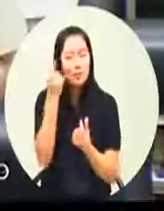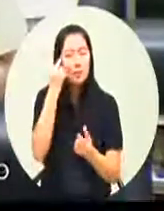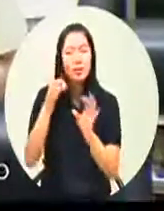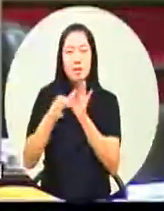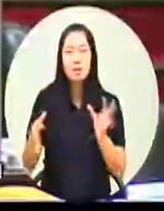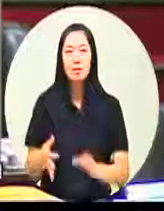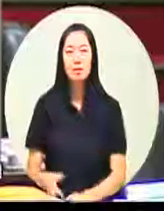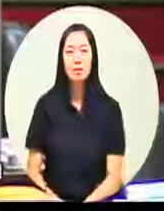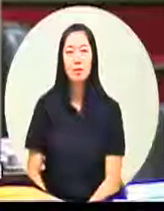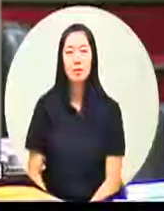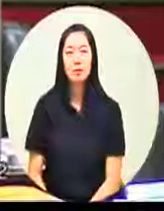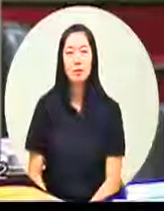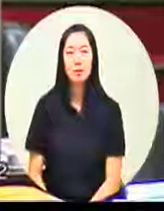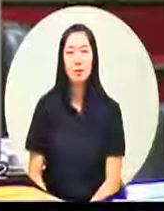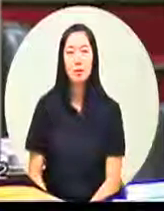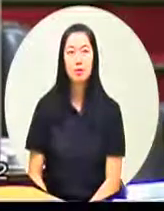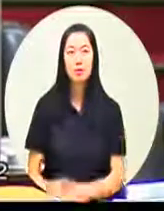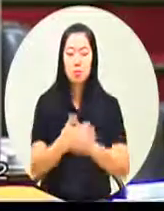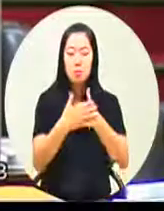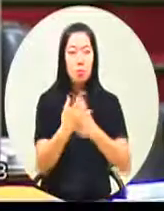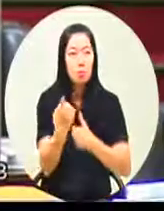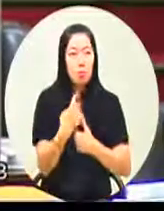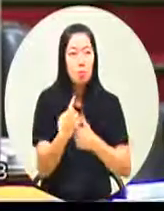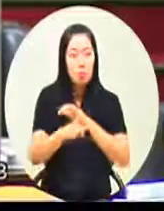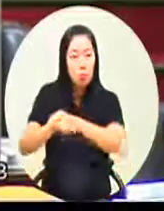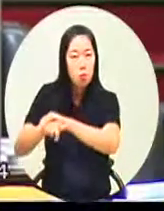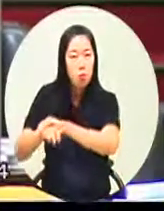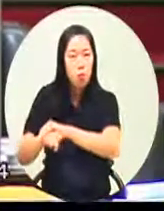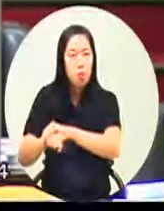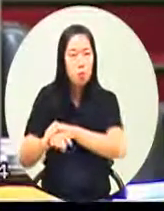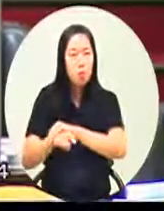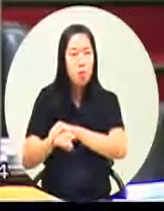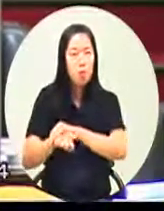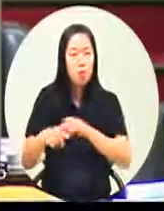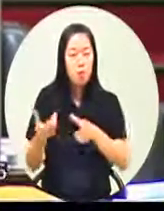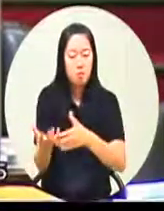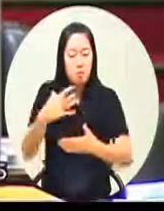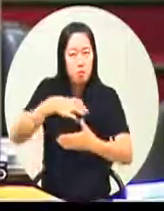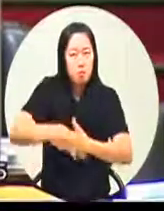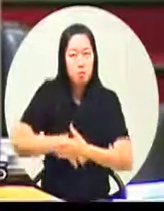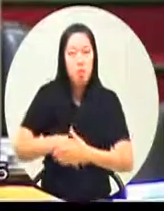我们的。宝来六姑的观光放在心里